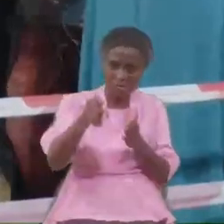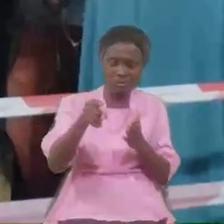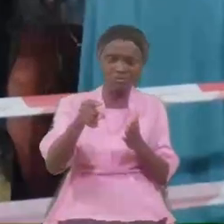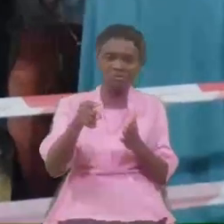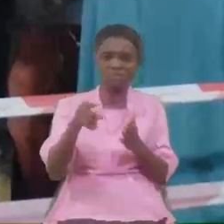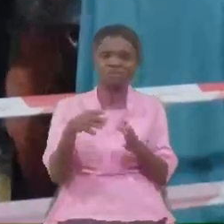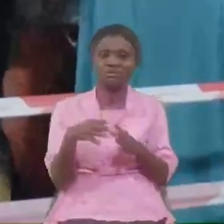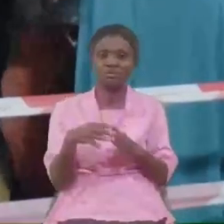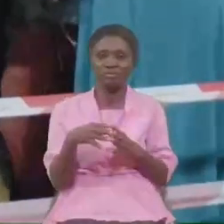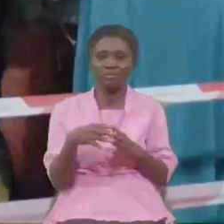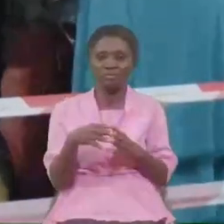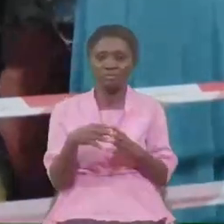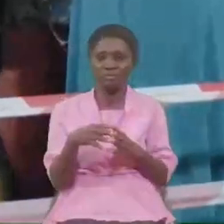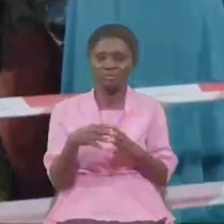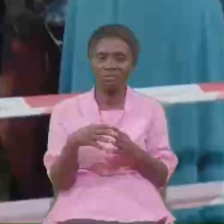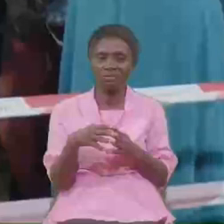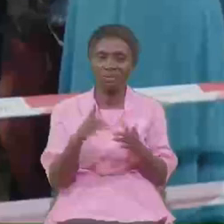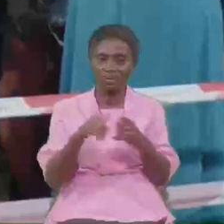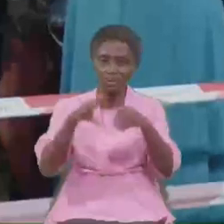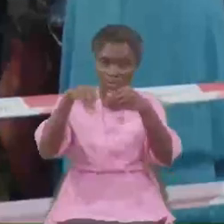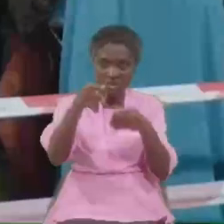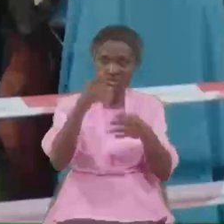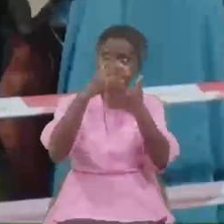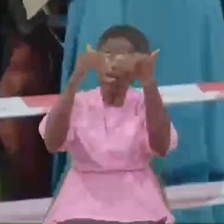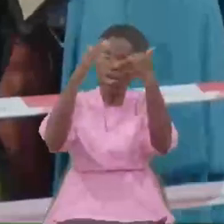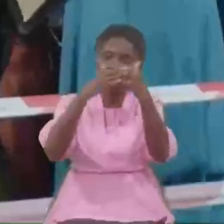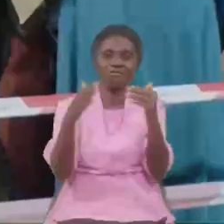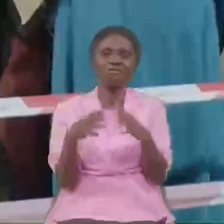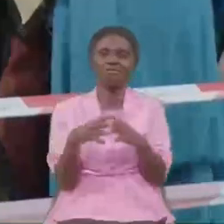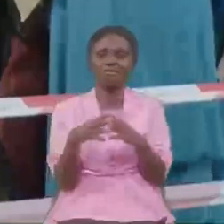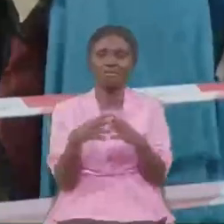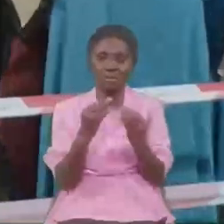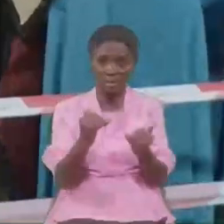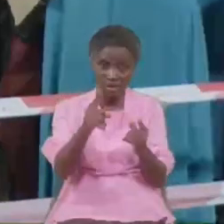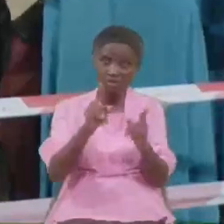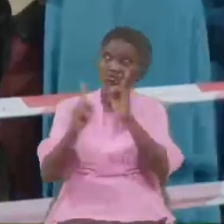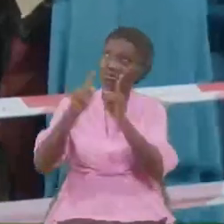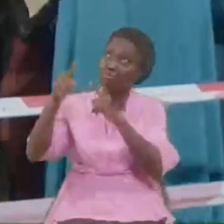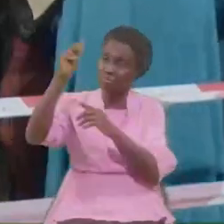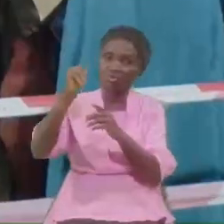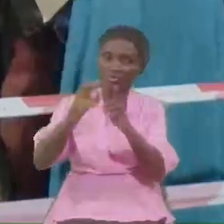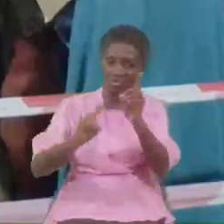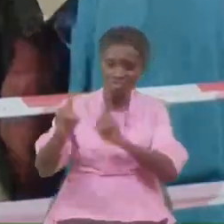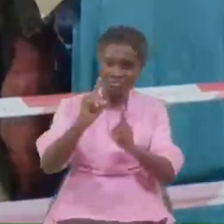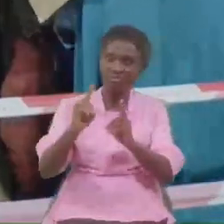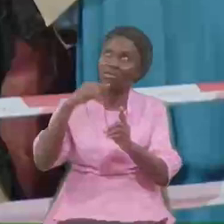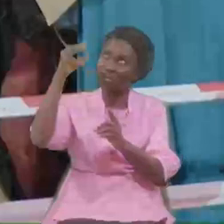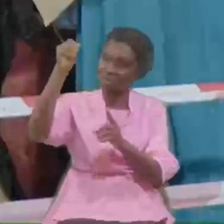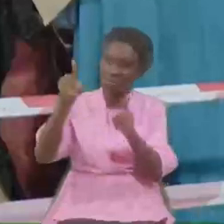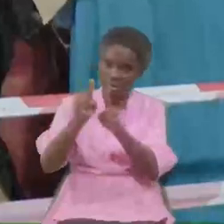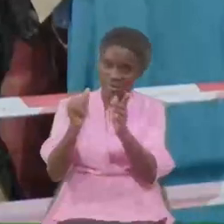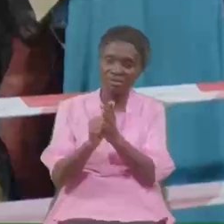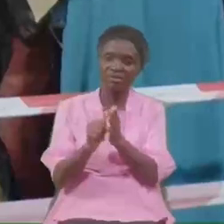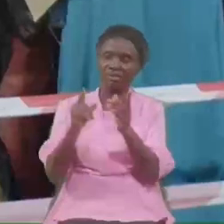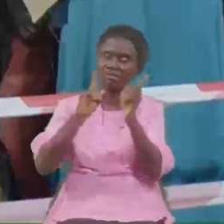pardon, pour te donner la vie éternelle. Parle au Seigneur, parle au Seigneur.